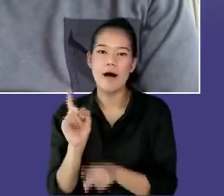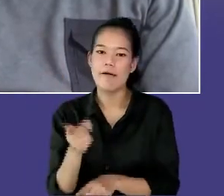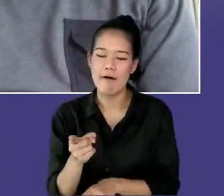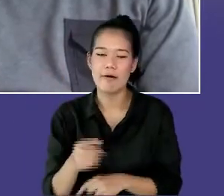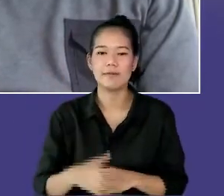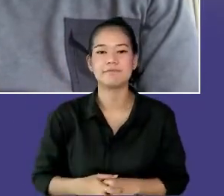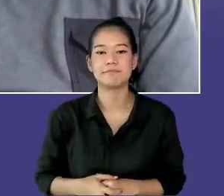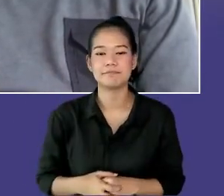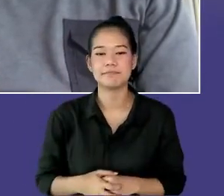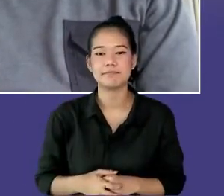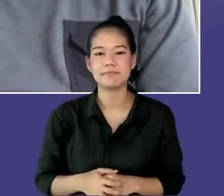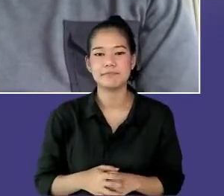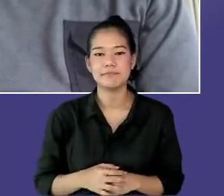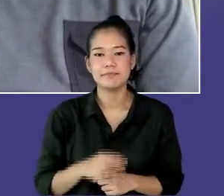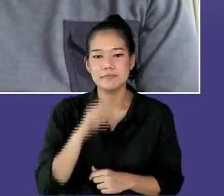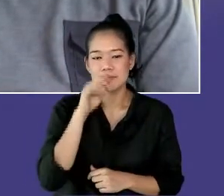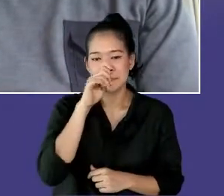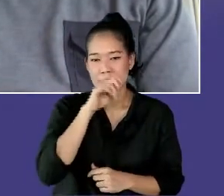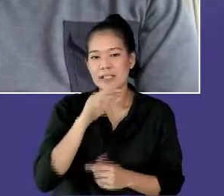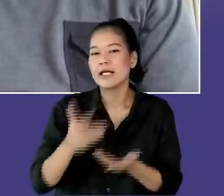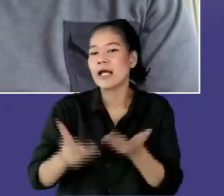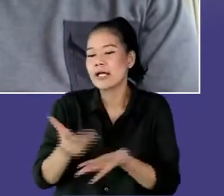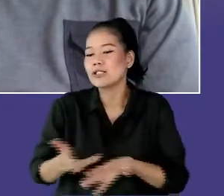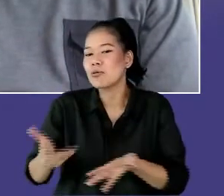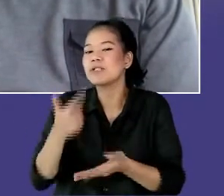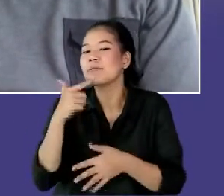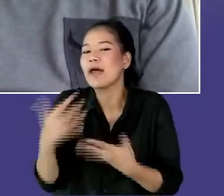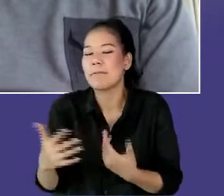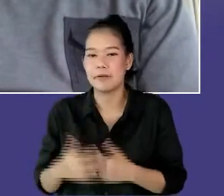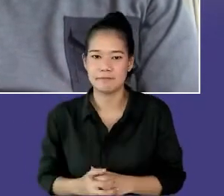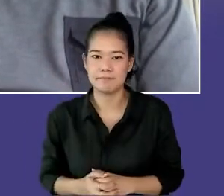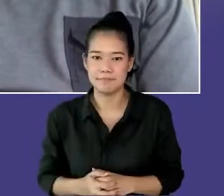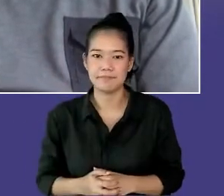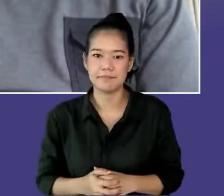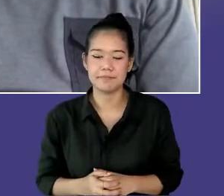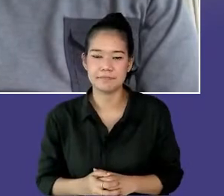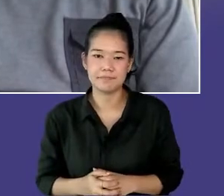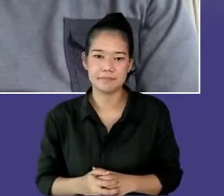Mas Bebi. Kira-kira kondisi situasinya seperti apa nih